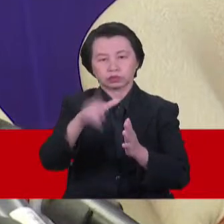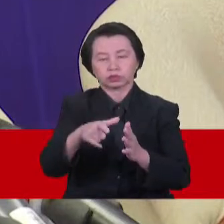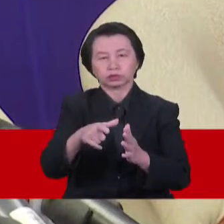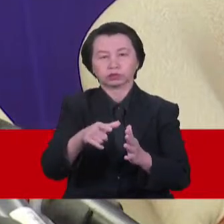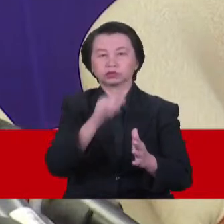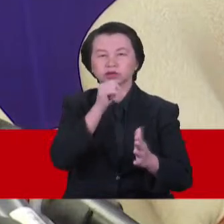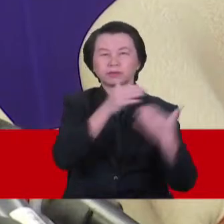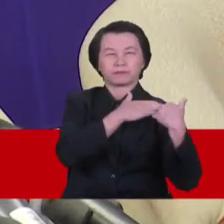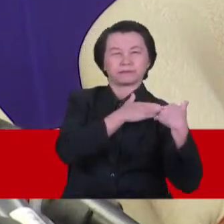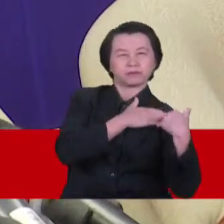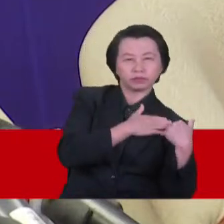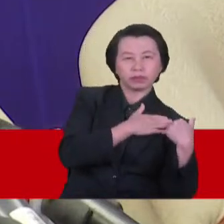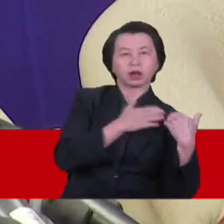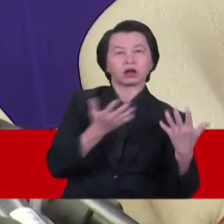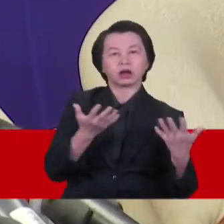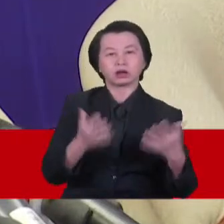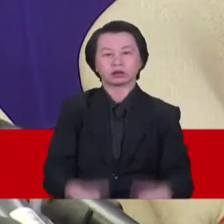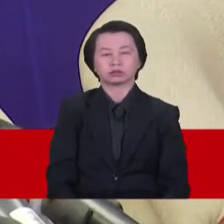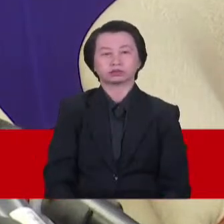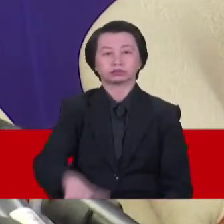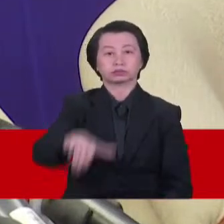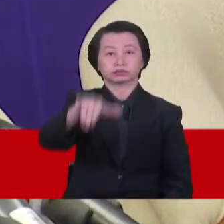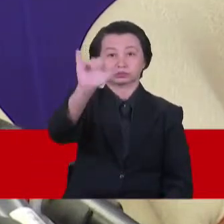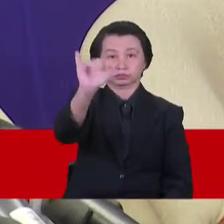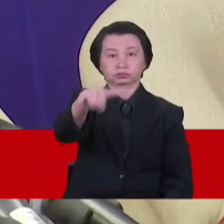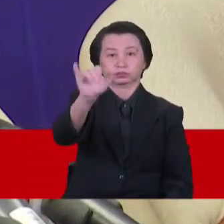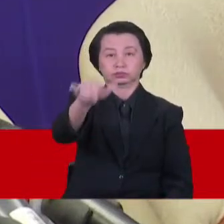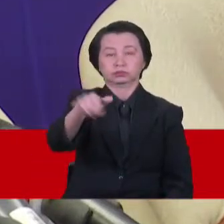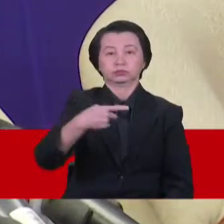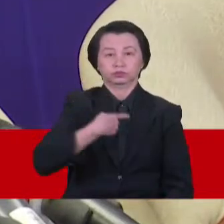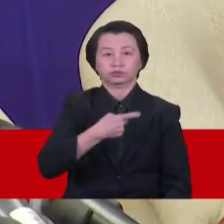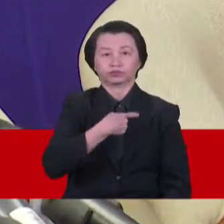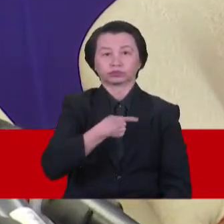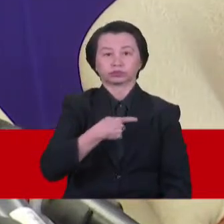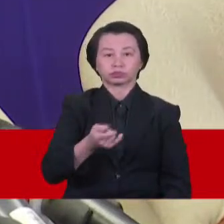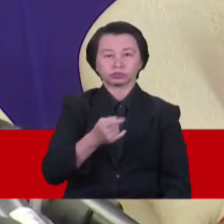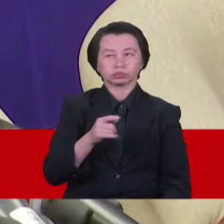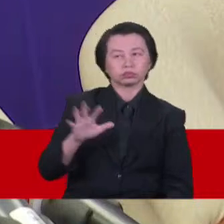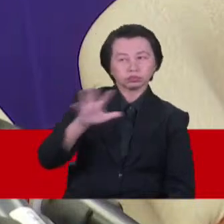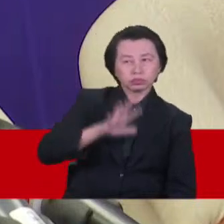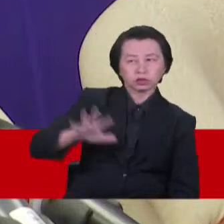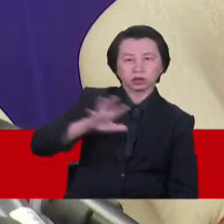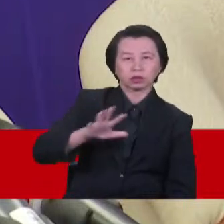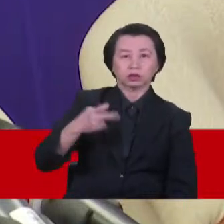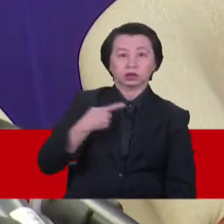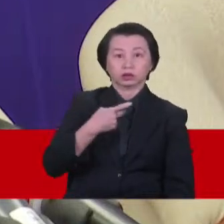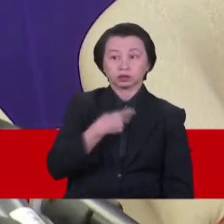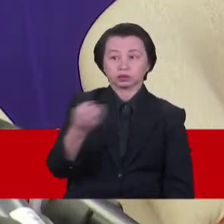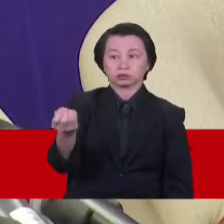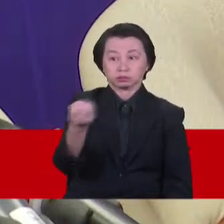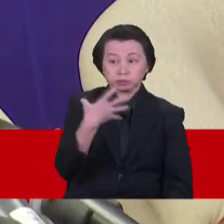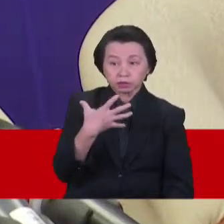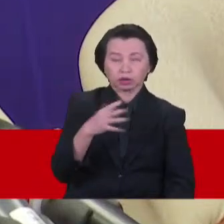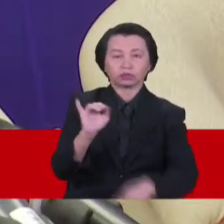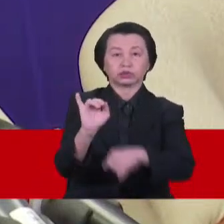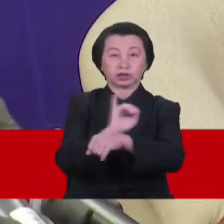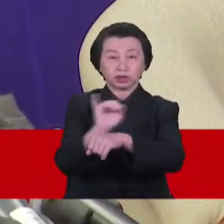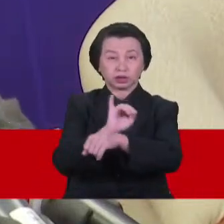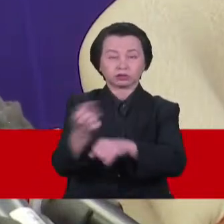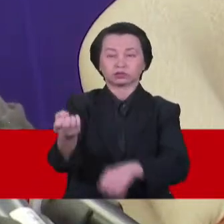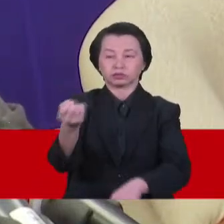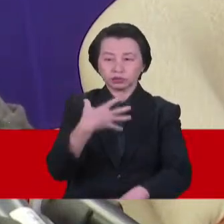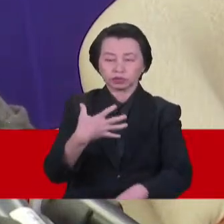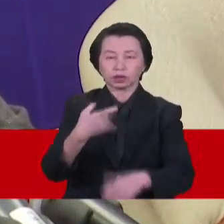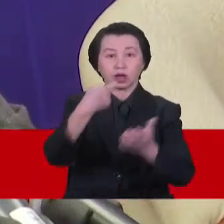terbeban? Ya, kita memang kita jangka dan kita diberitahu oleh industri sendiri pun